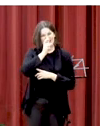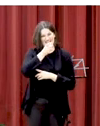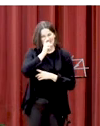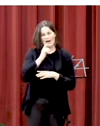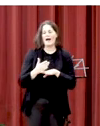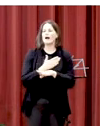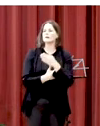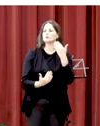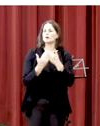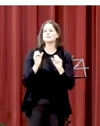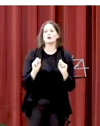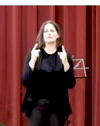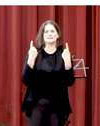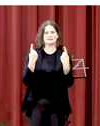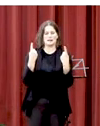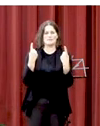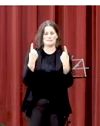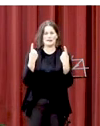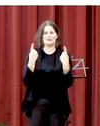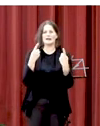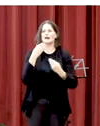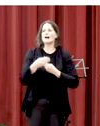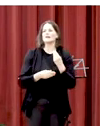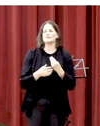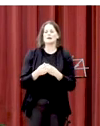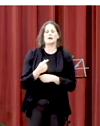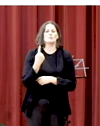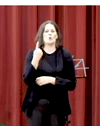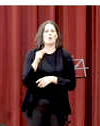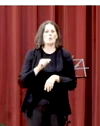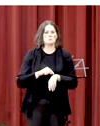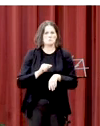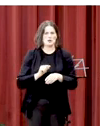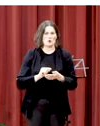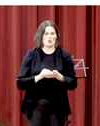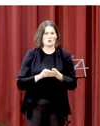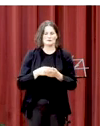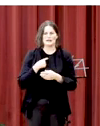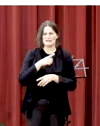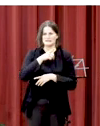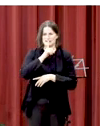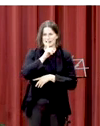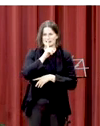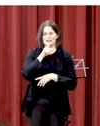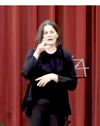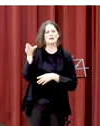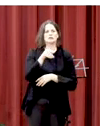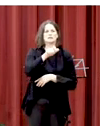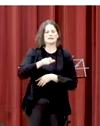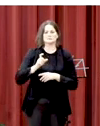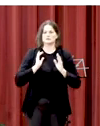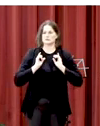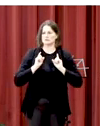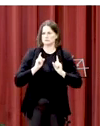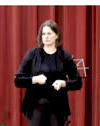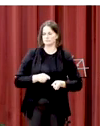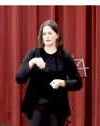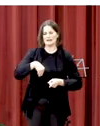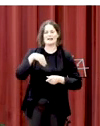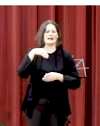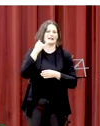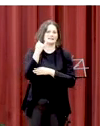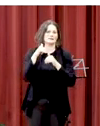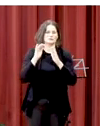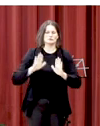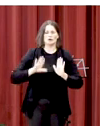abans de començar oficialment la cerimònia, farem un minut de silenci en memòria de totes les persones traspassades de la nostra institució durant el darrer